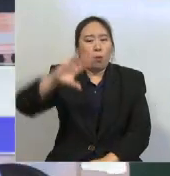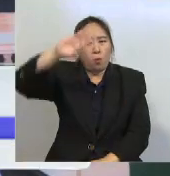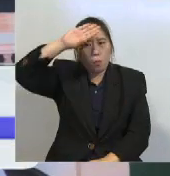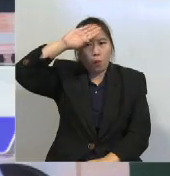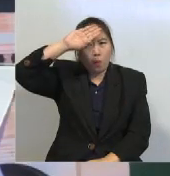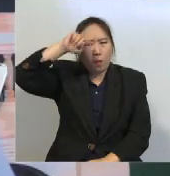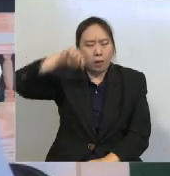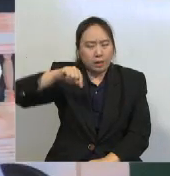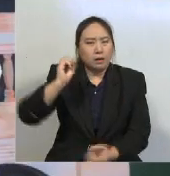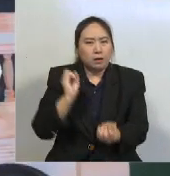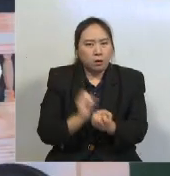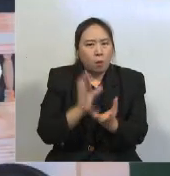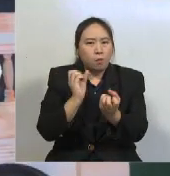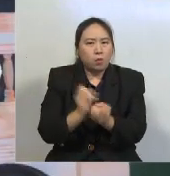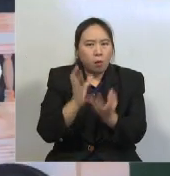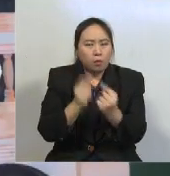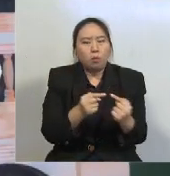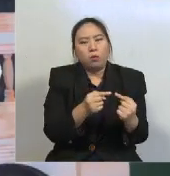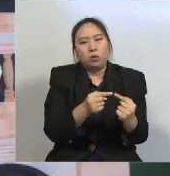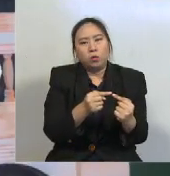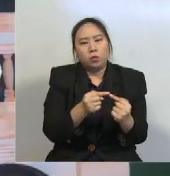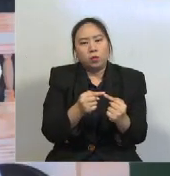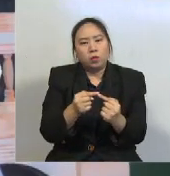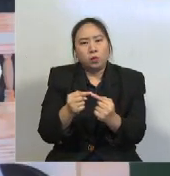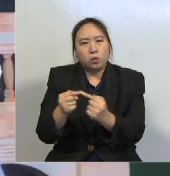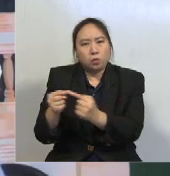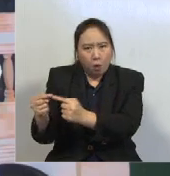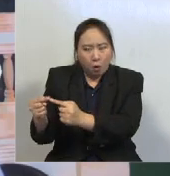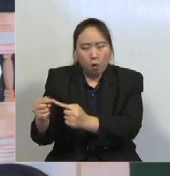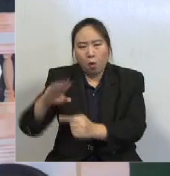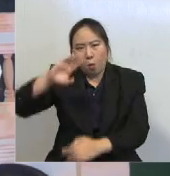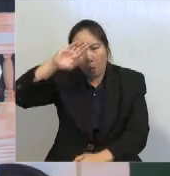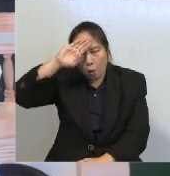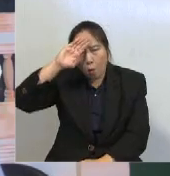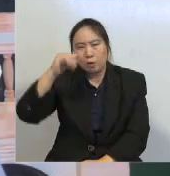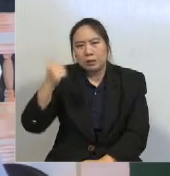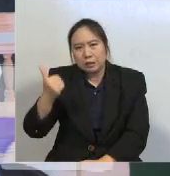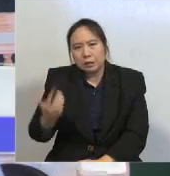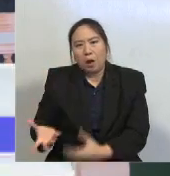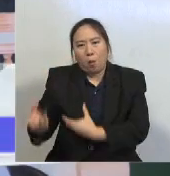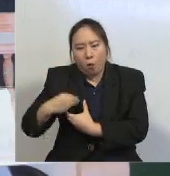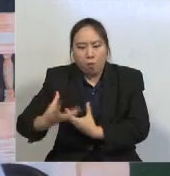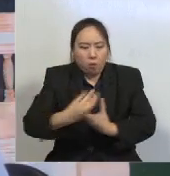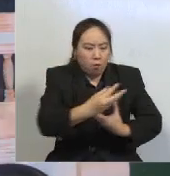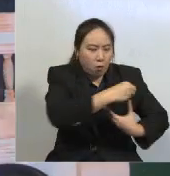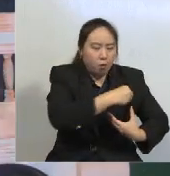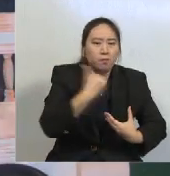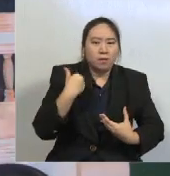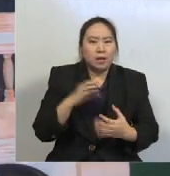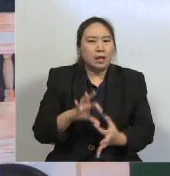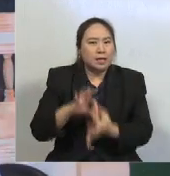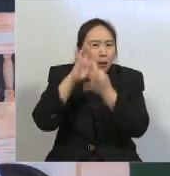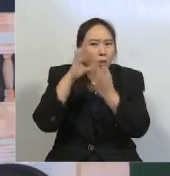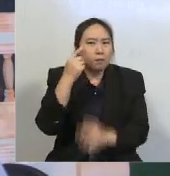ำให้เกิดเรื้อรังแล้วส่งผลกระทบต่อโรคแทรกซ้อนไม่ว่าจะเป็นโรคของเรื่องของตาเรื่อง